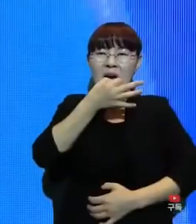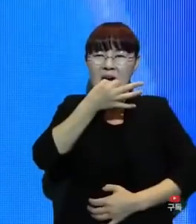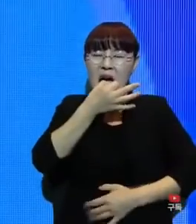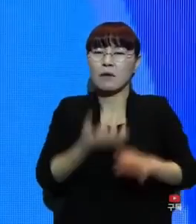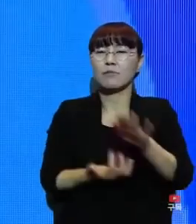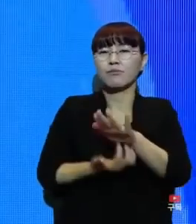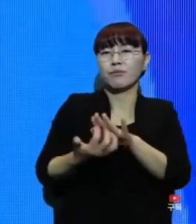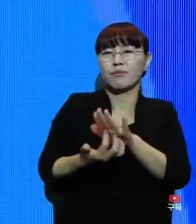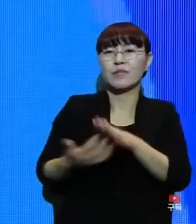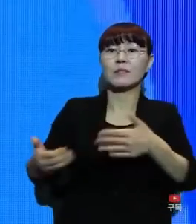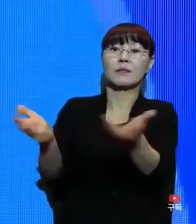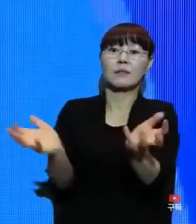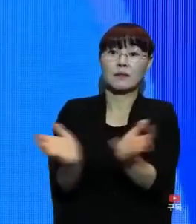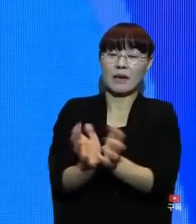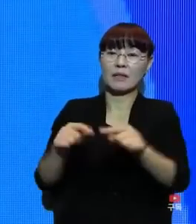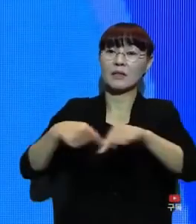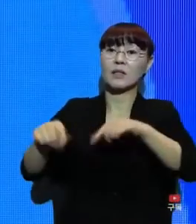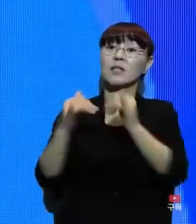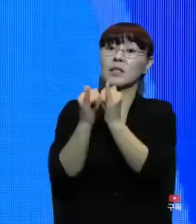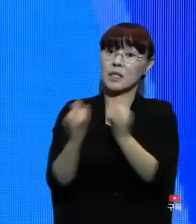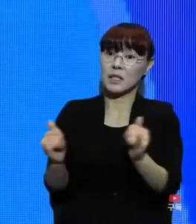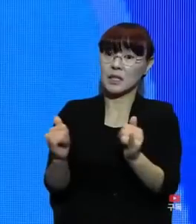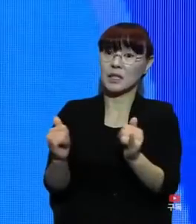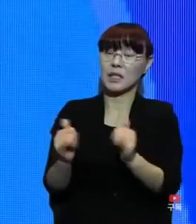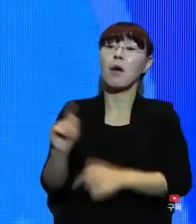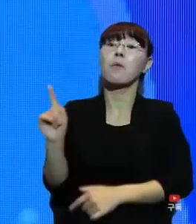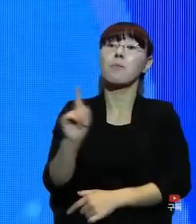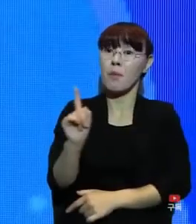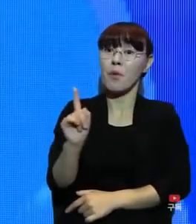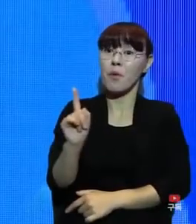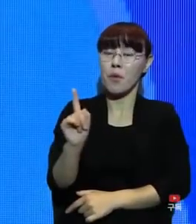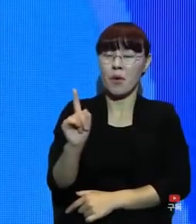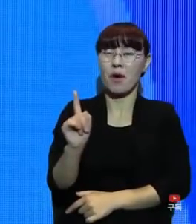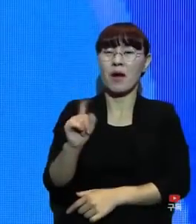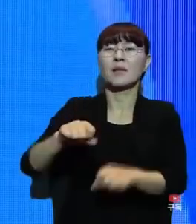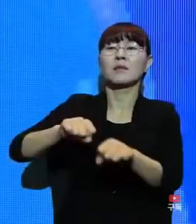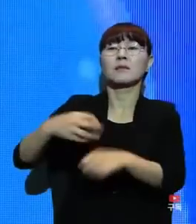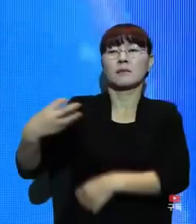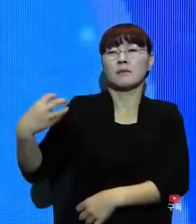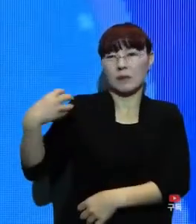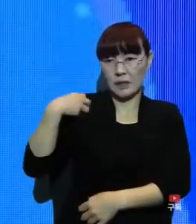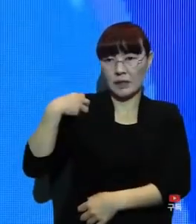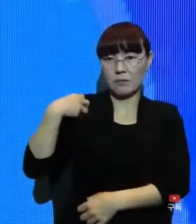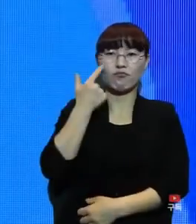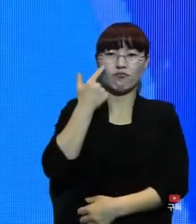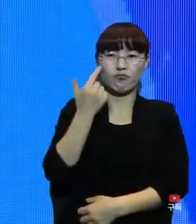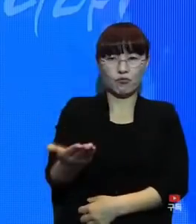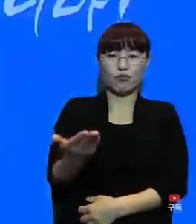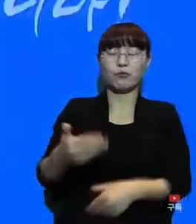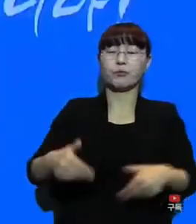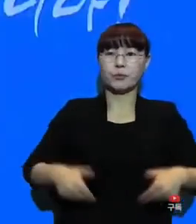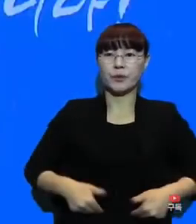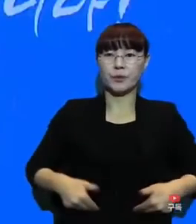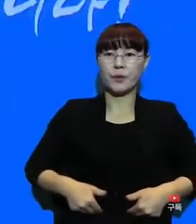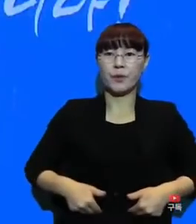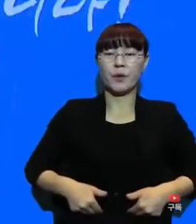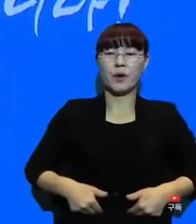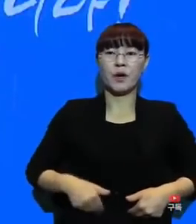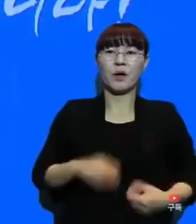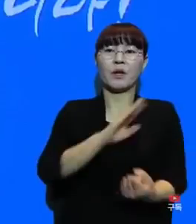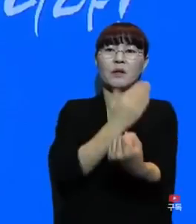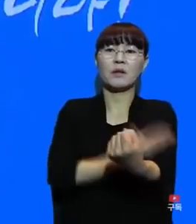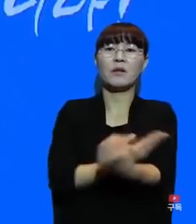정당 그런 정치인에게 는 반드시 상응하는 책임을 물어야 합니다 무능하고